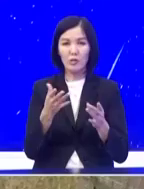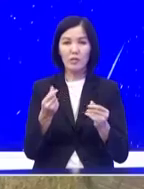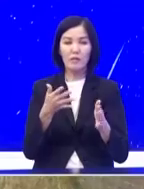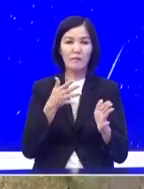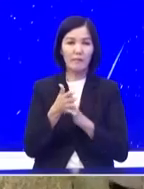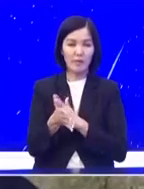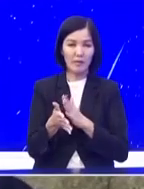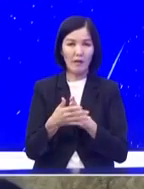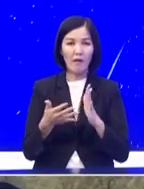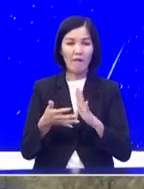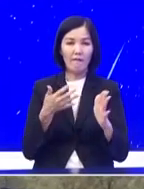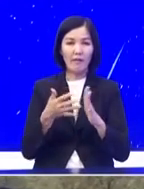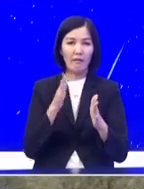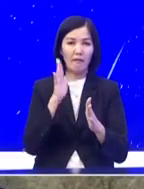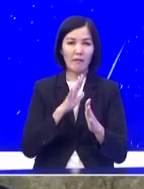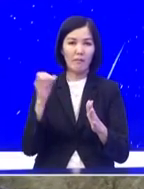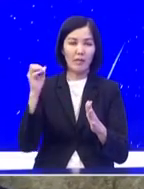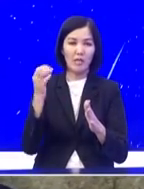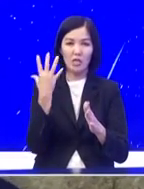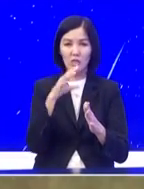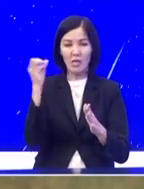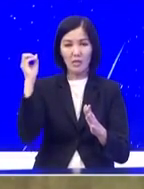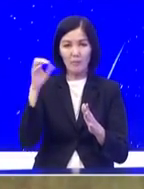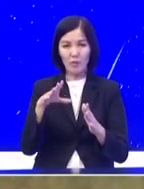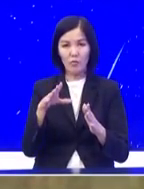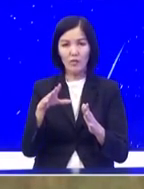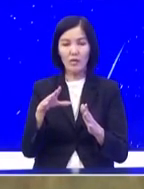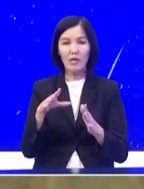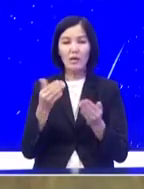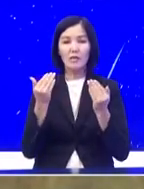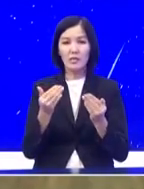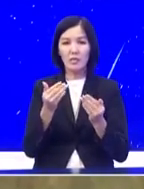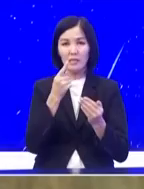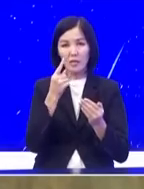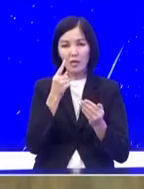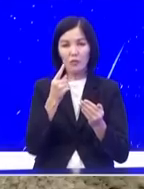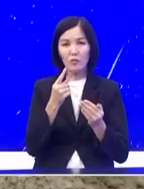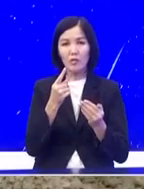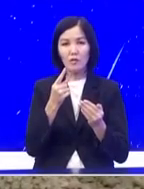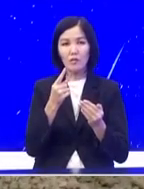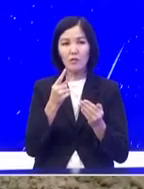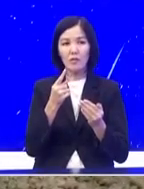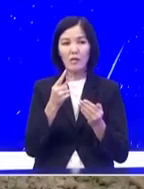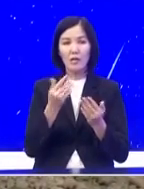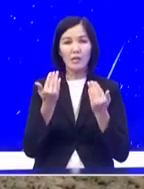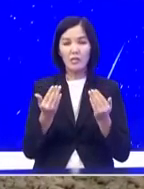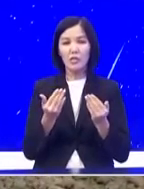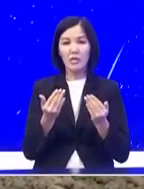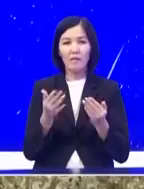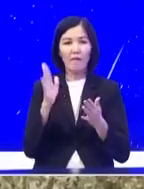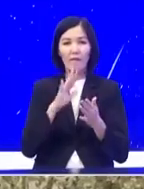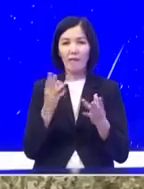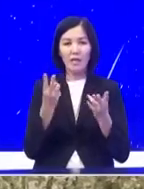так же из-за отсутствия полива и жаркой погоды. Ливни, прошедшие в регионе накануне, на ситуацию уже повлиять не могут. Собранное зерно